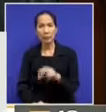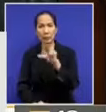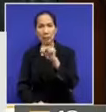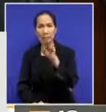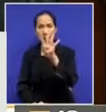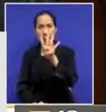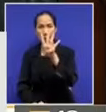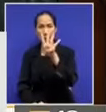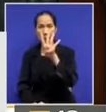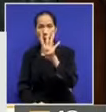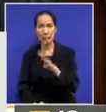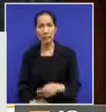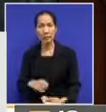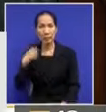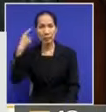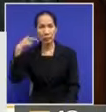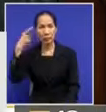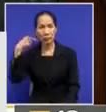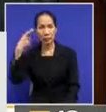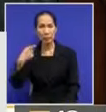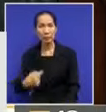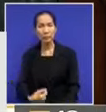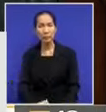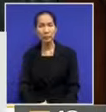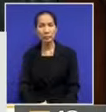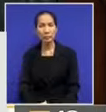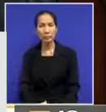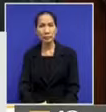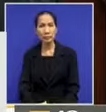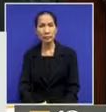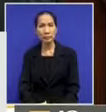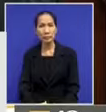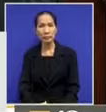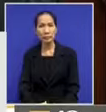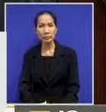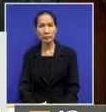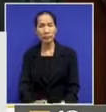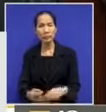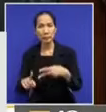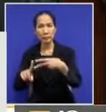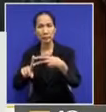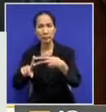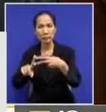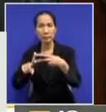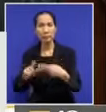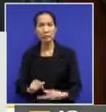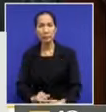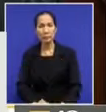34นางสาวกุลธิดาลุ่งเรืองเกียรติ ธนาธรจึงรุ่งเรืองกิจค่